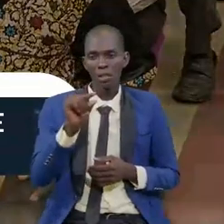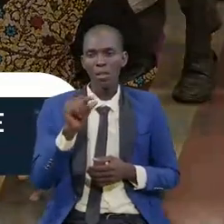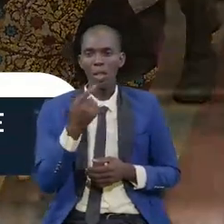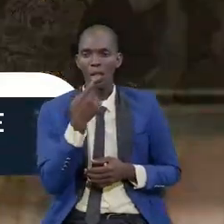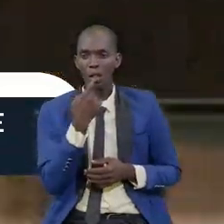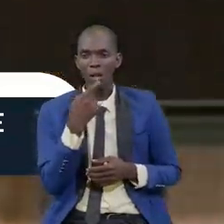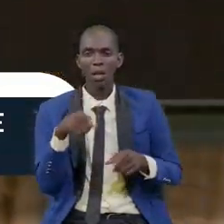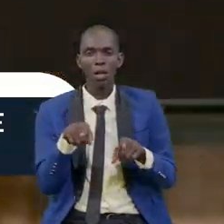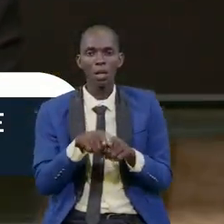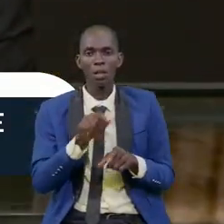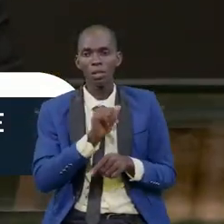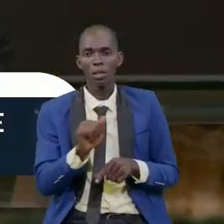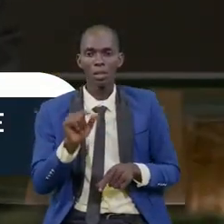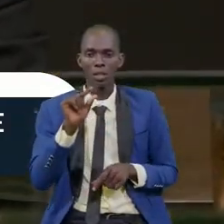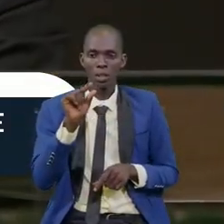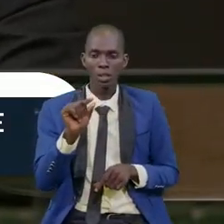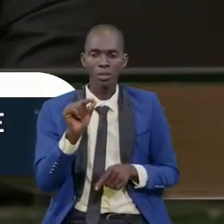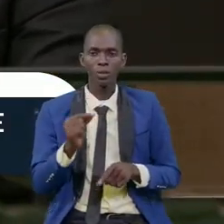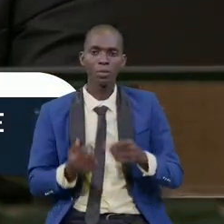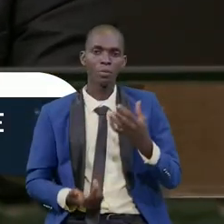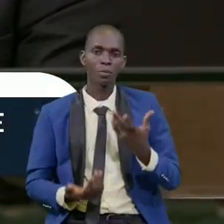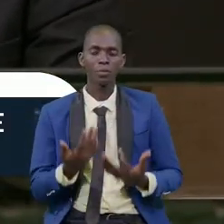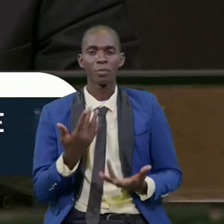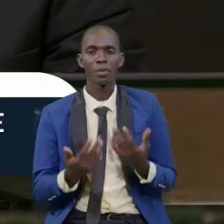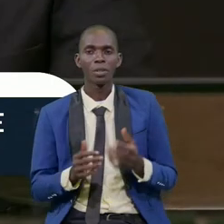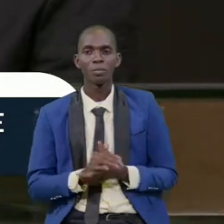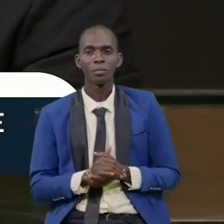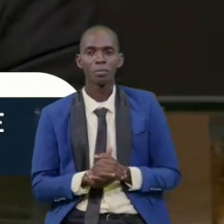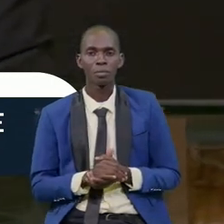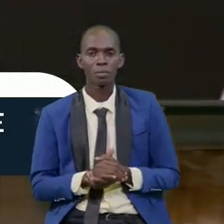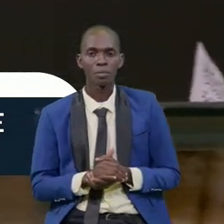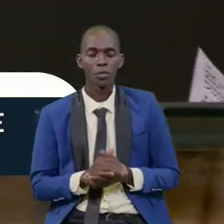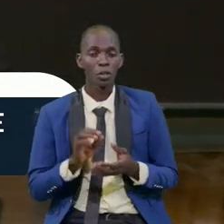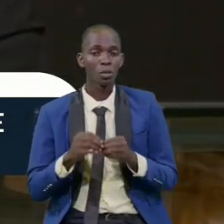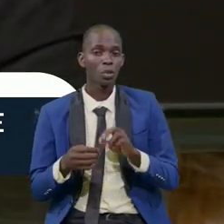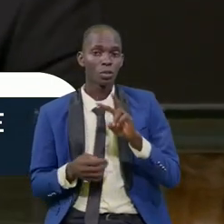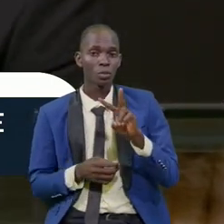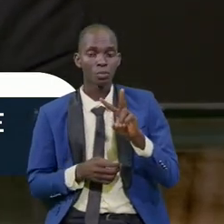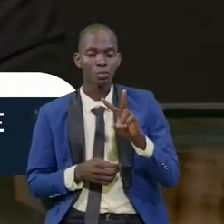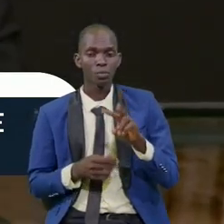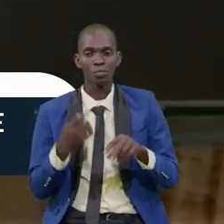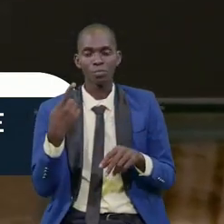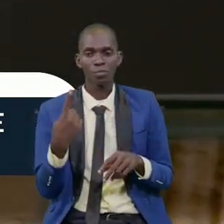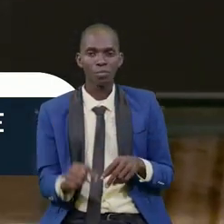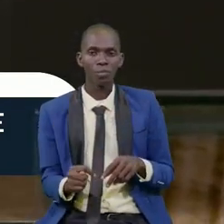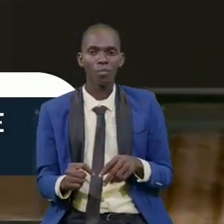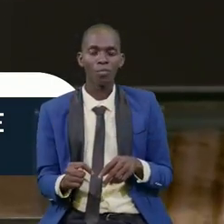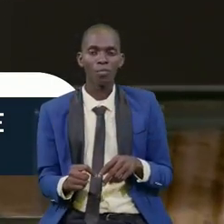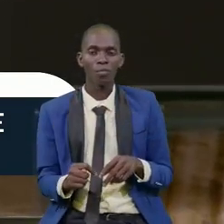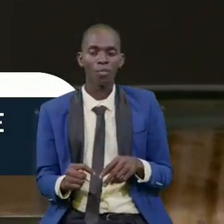de la petite langue en tant que petit feu. 2. C'est la